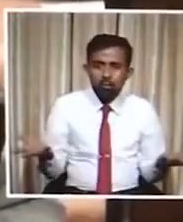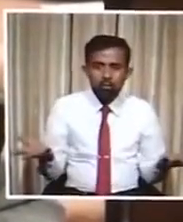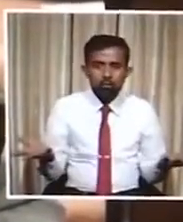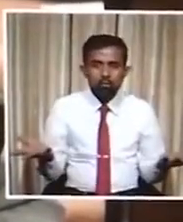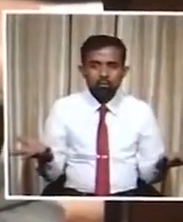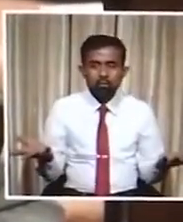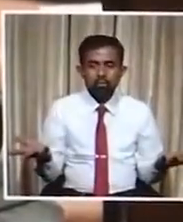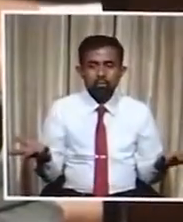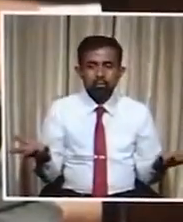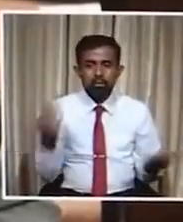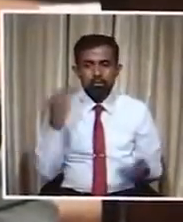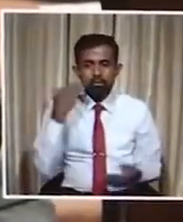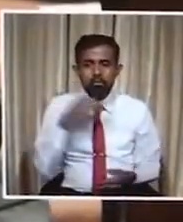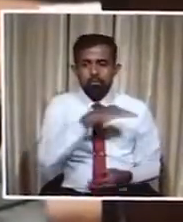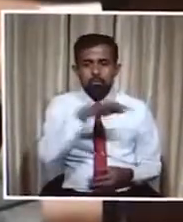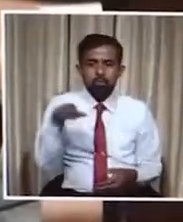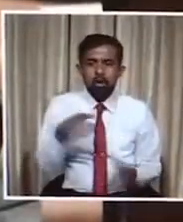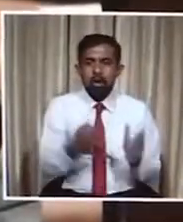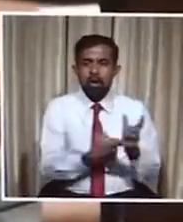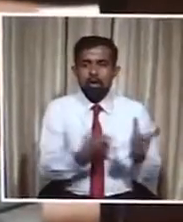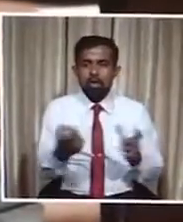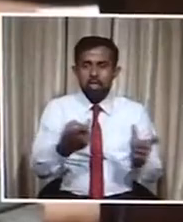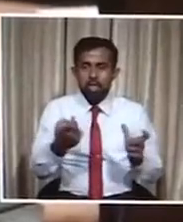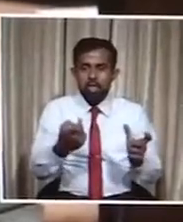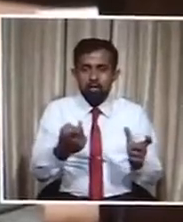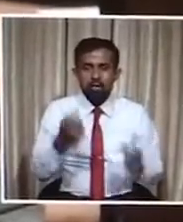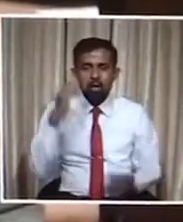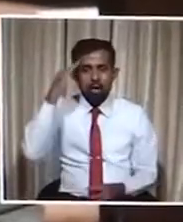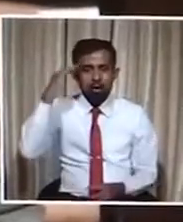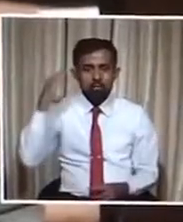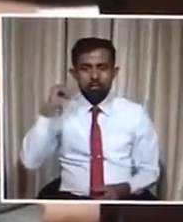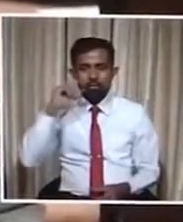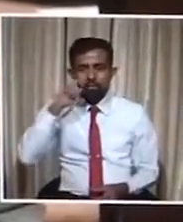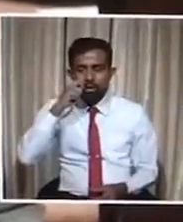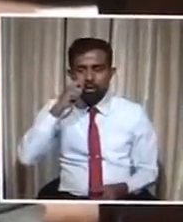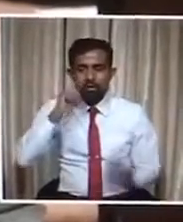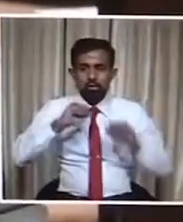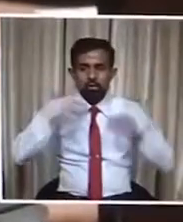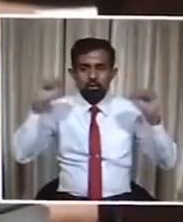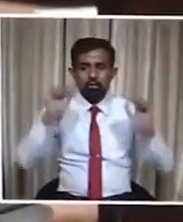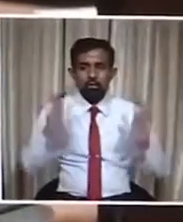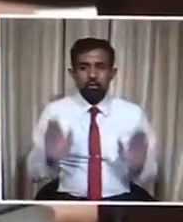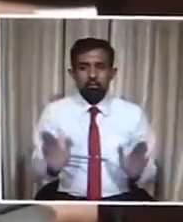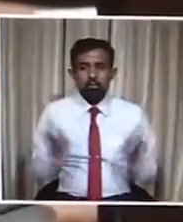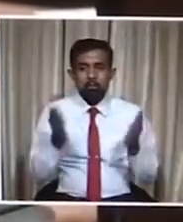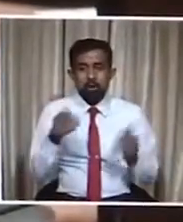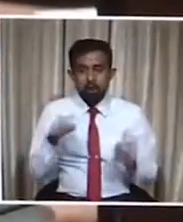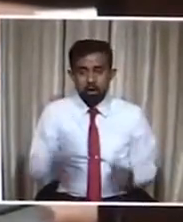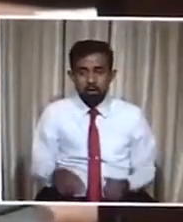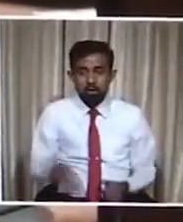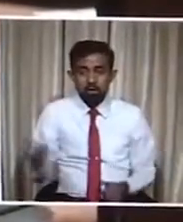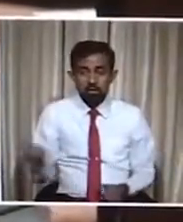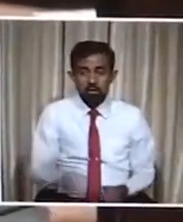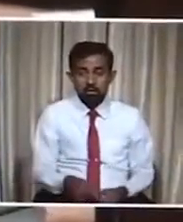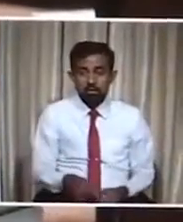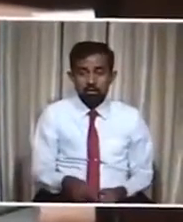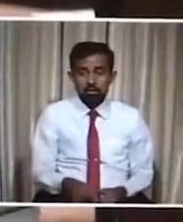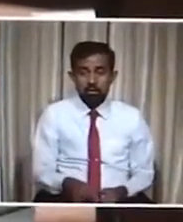மக்களினுடைய உறவுகள் பெற்றோர்கள் போராட்டம் தொடங்கி இன்று 2000 நாட்களை